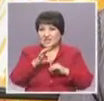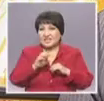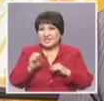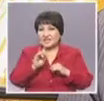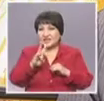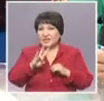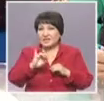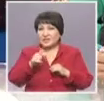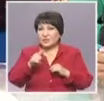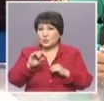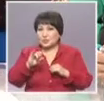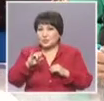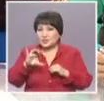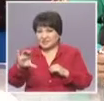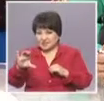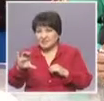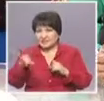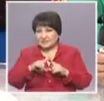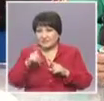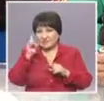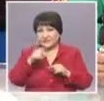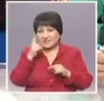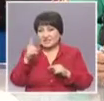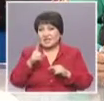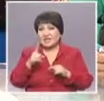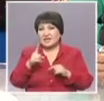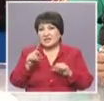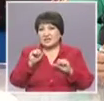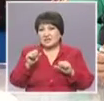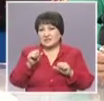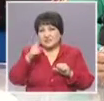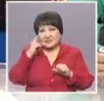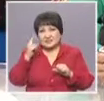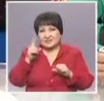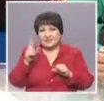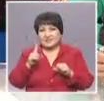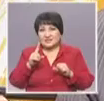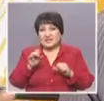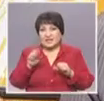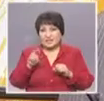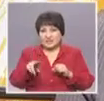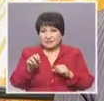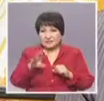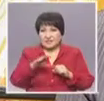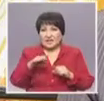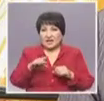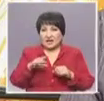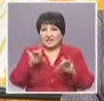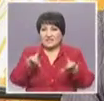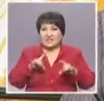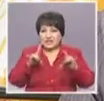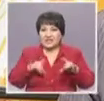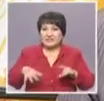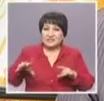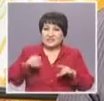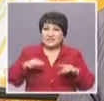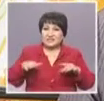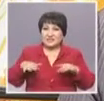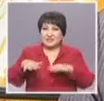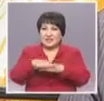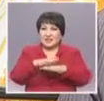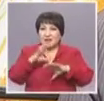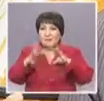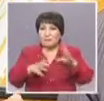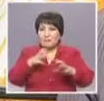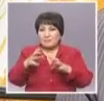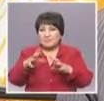что буквально весь мир, весь Запад и Юго-Восточная Азия, в том числе вся Азия и Австралия, то есть все материки глубоко